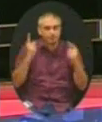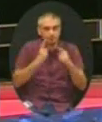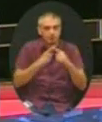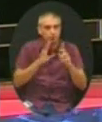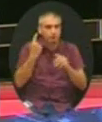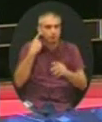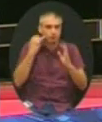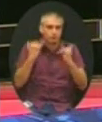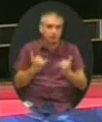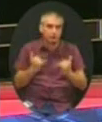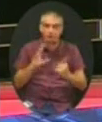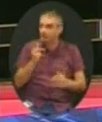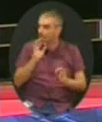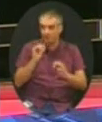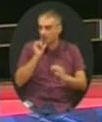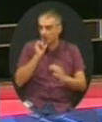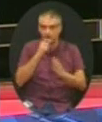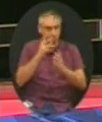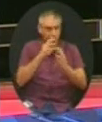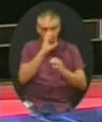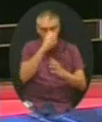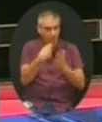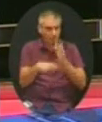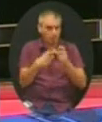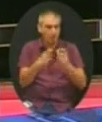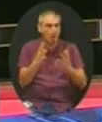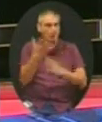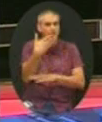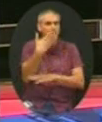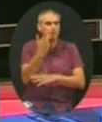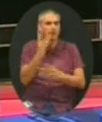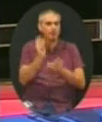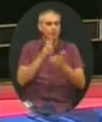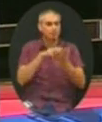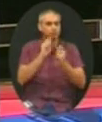מה ששמעת עכשיו. אם אף אחד לא רוצה לצרוך את זה, למה המדינה, למה